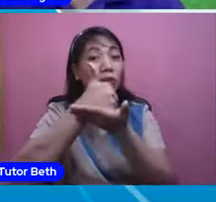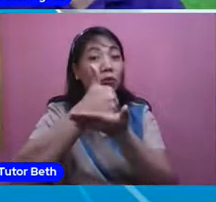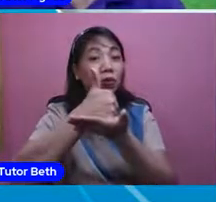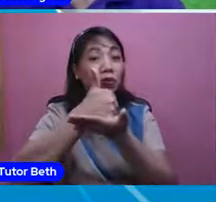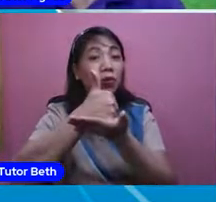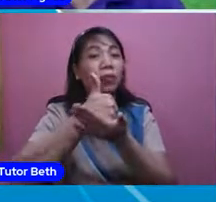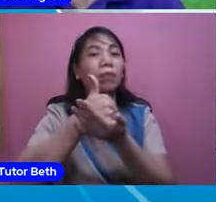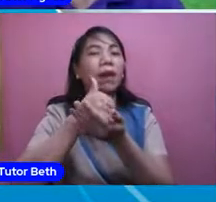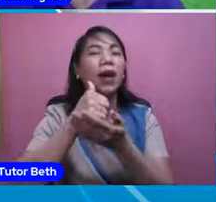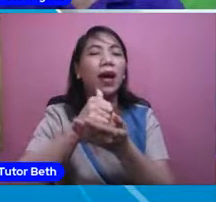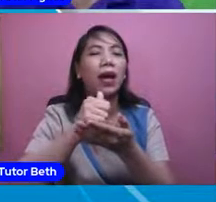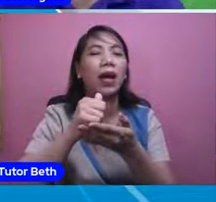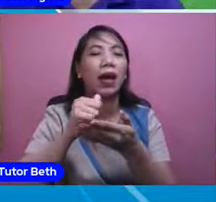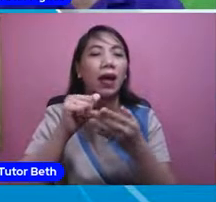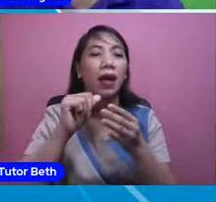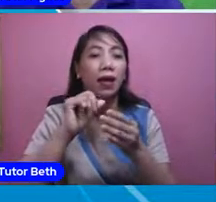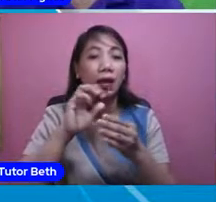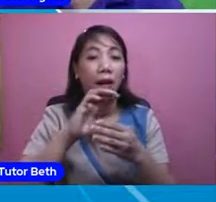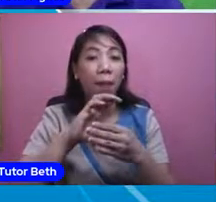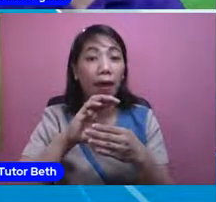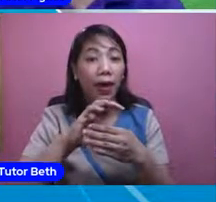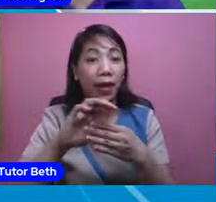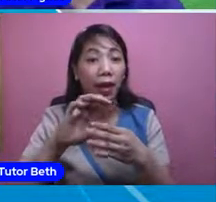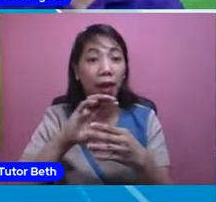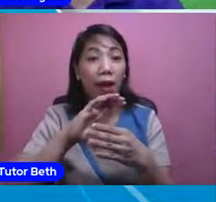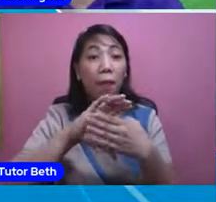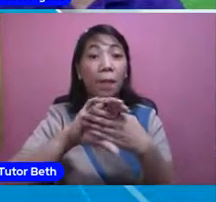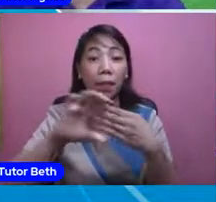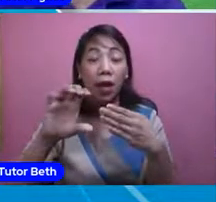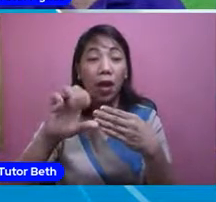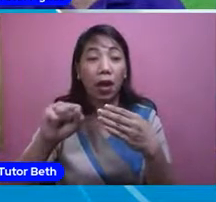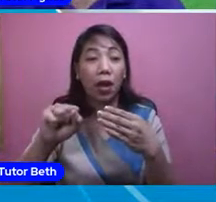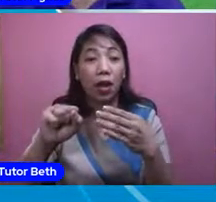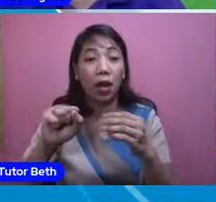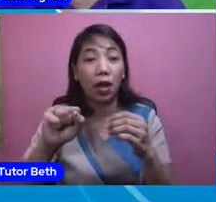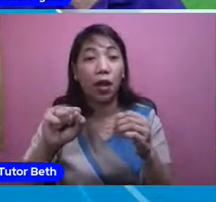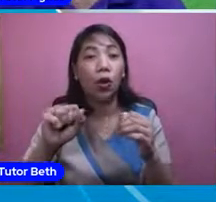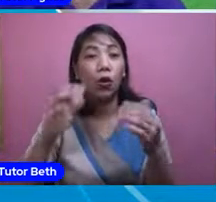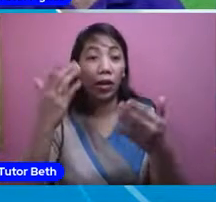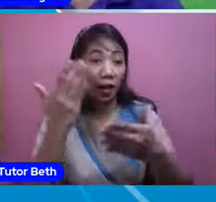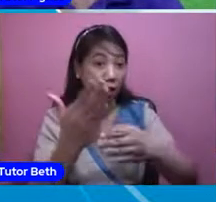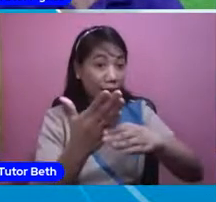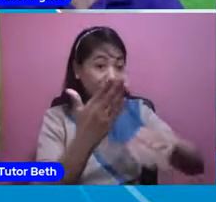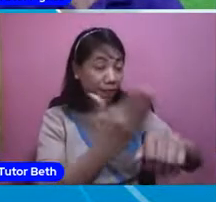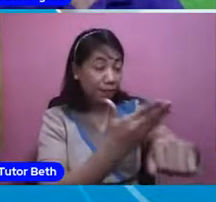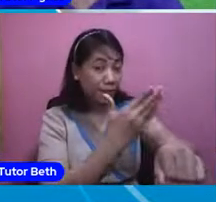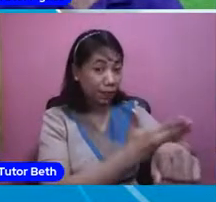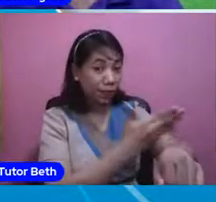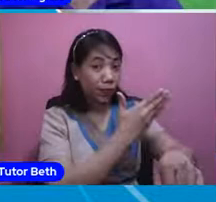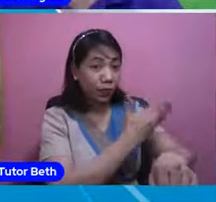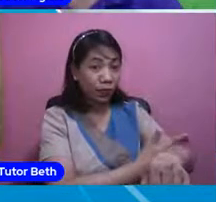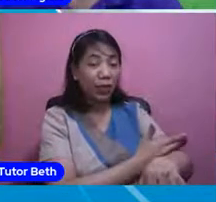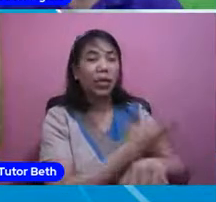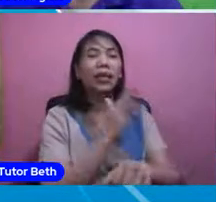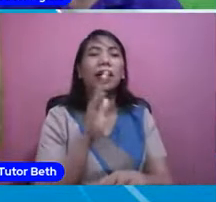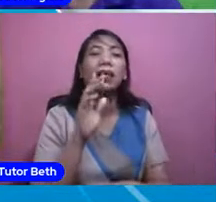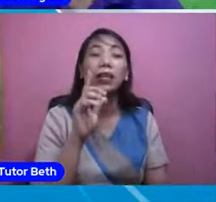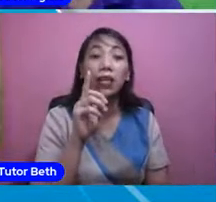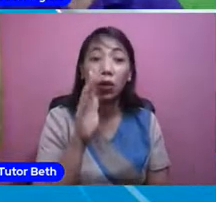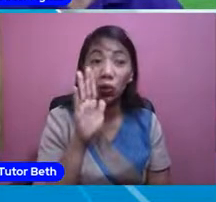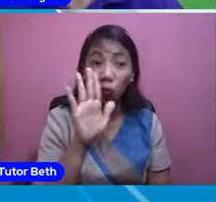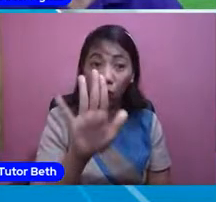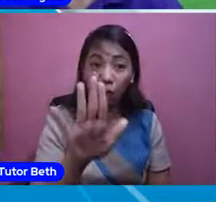para hubugin, para hubugin, i-improve, i-develop ang iyong pagkatao